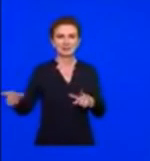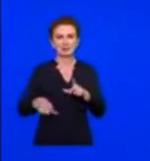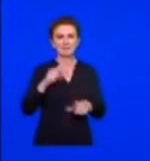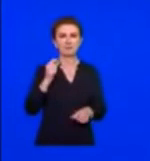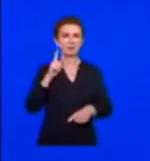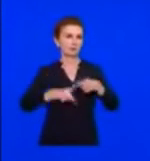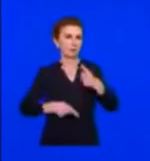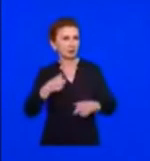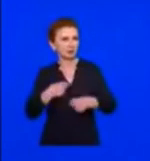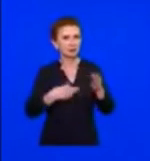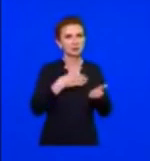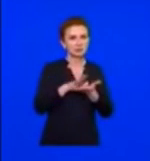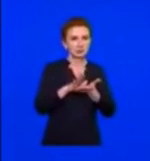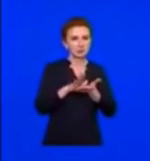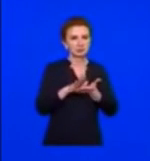jesienią